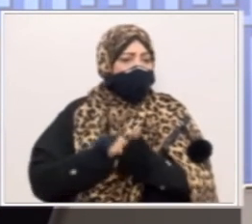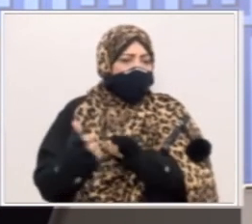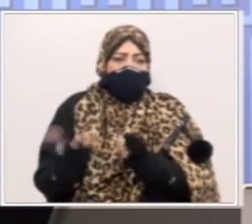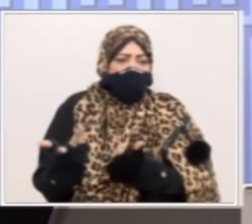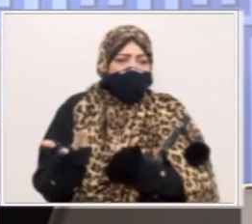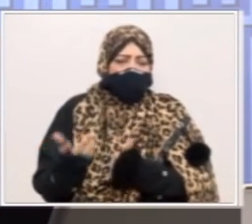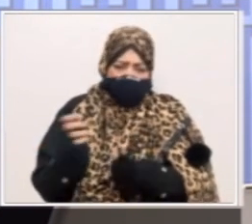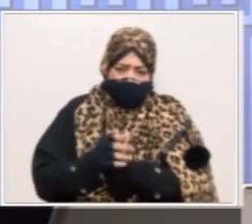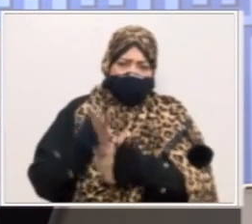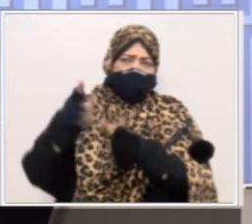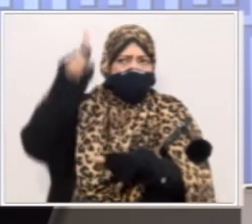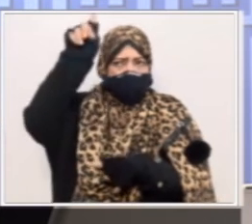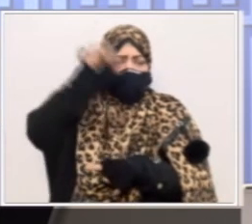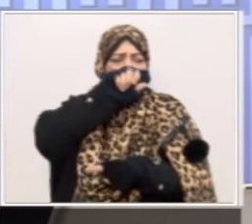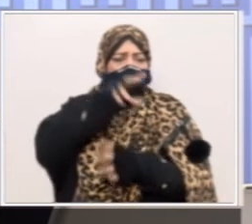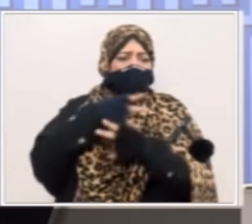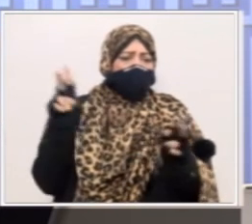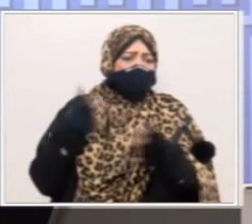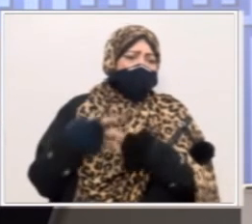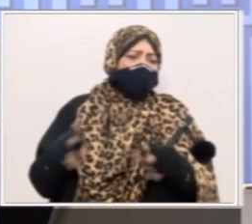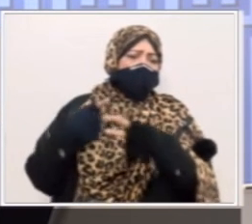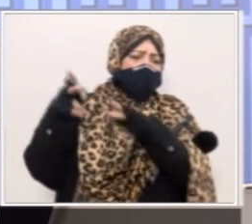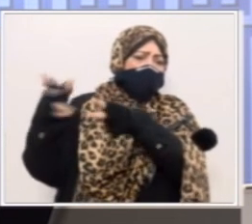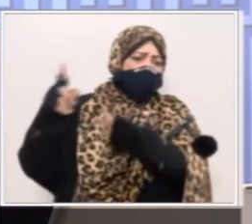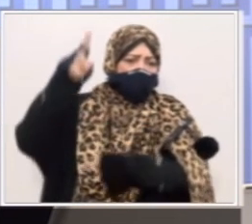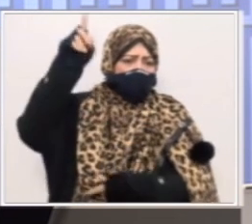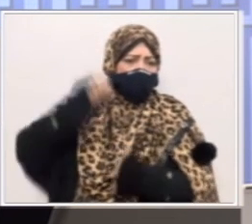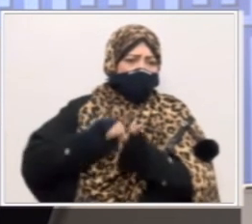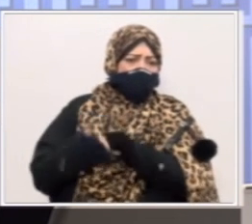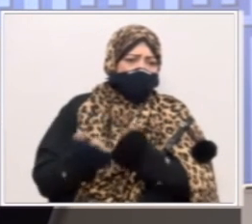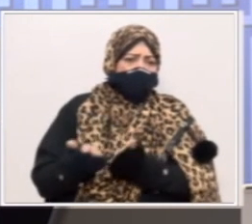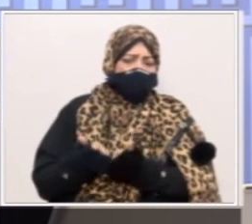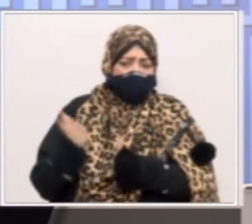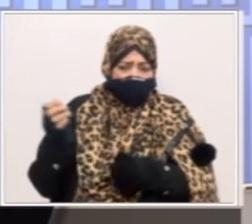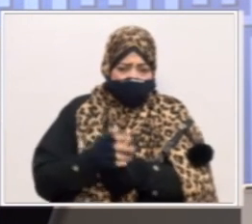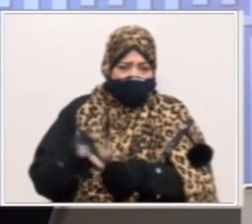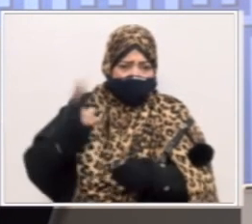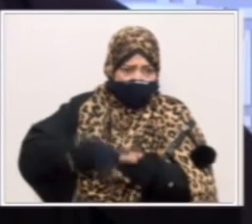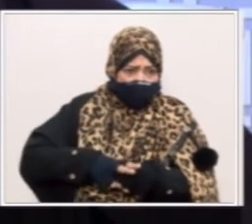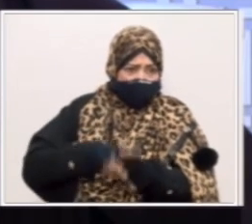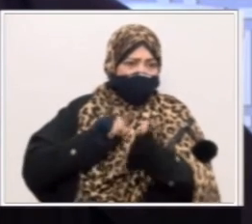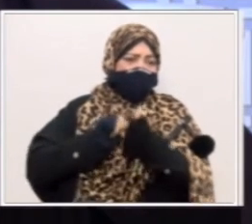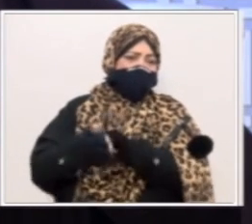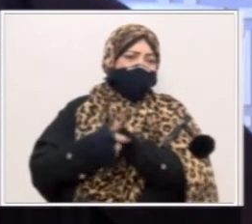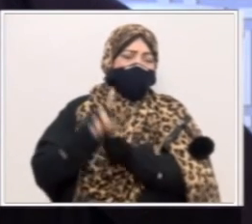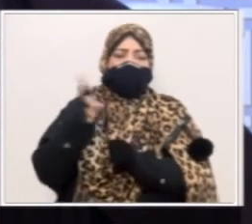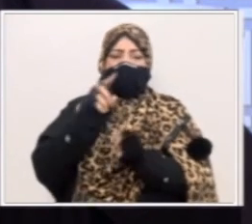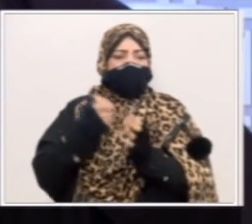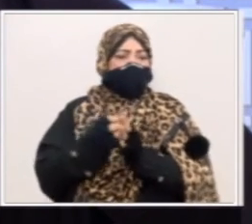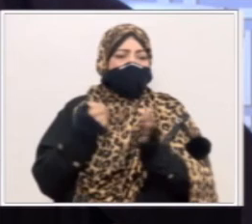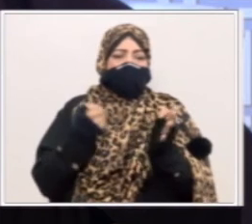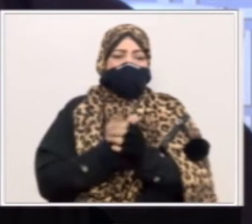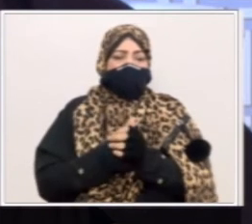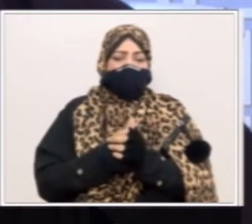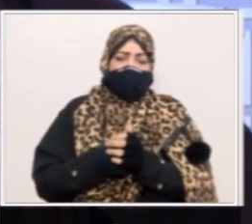لمجرد أنه تزوج عليها فقط، لكن لها أن تطلب الطلاق لوقوع الضرر من عدم النفقة ومن